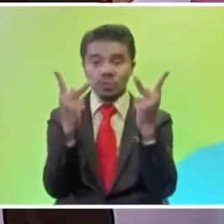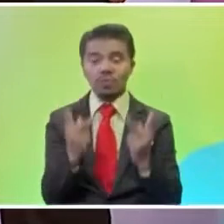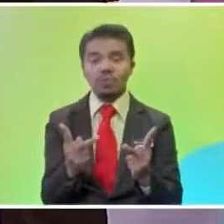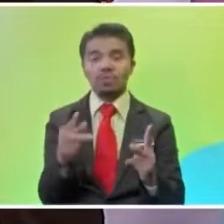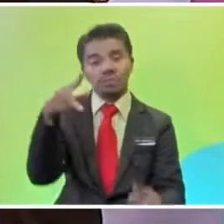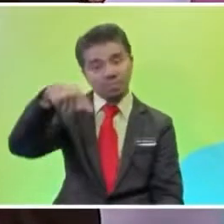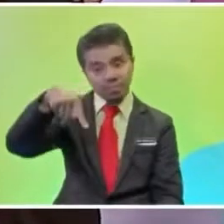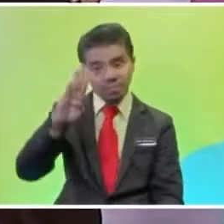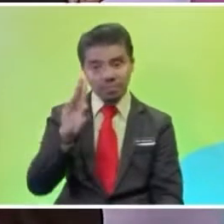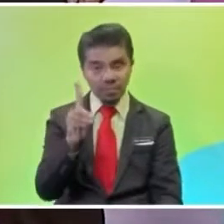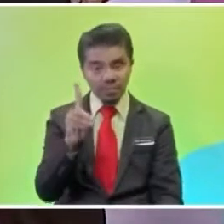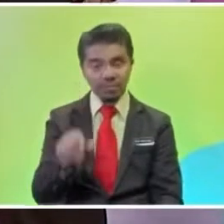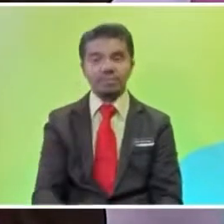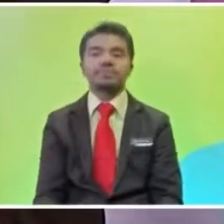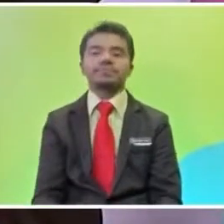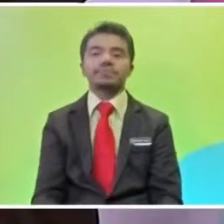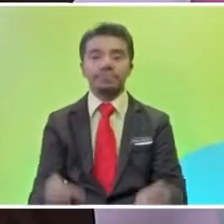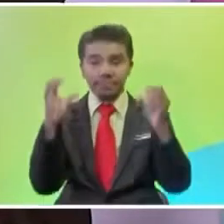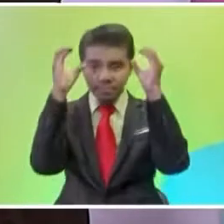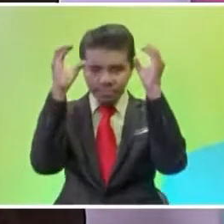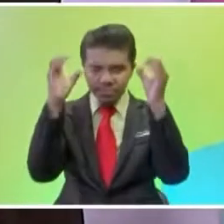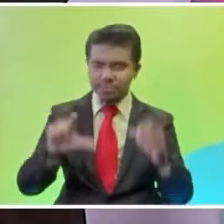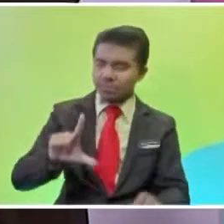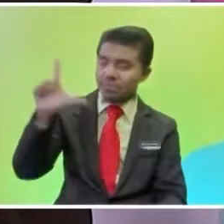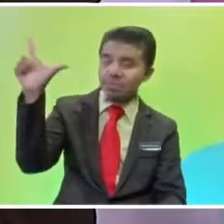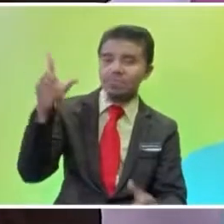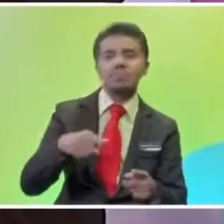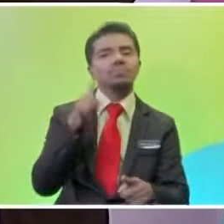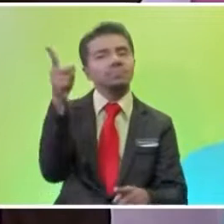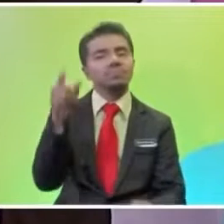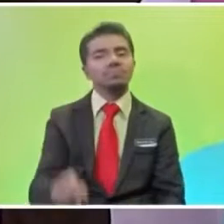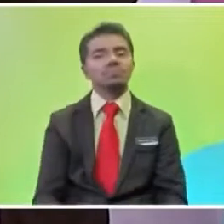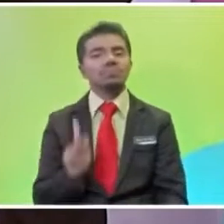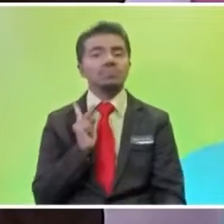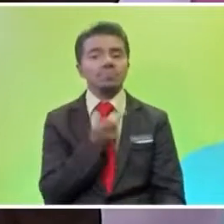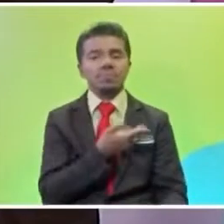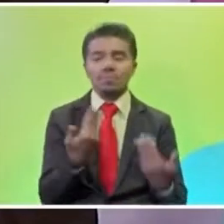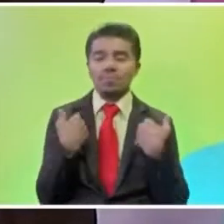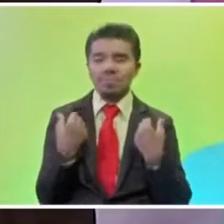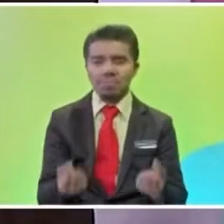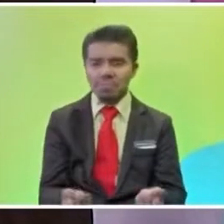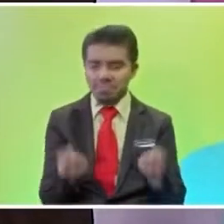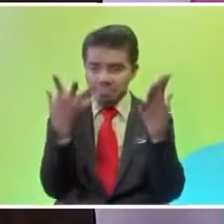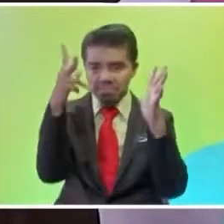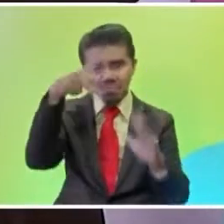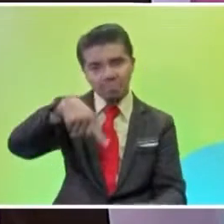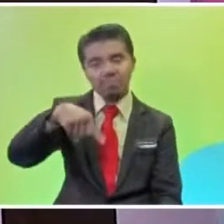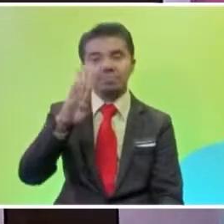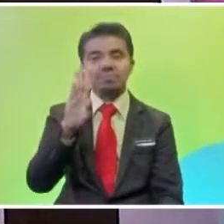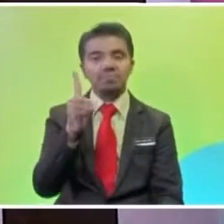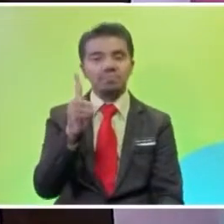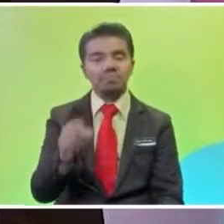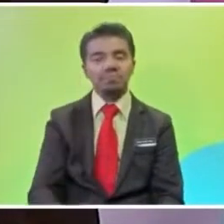jalankan yang berada diluar sana kita mempunyai banyak kaidah pencak Siran kita kita boleh melaksanakan pencak silat itu secara